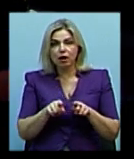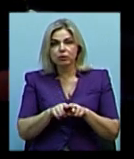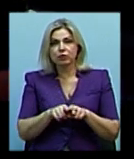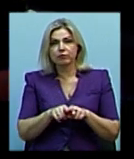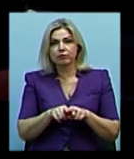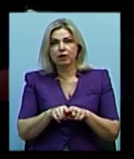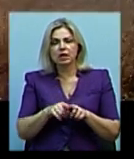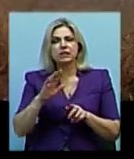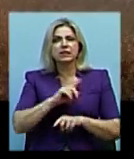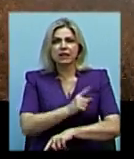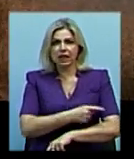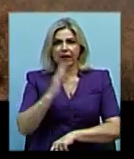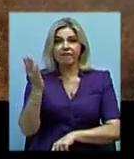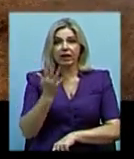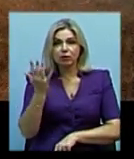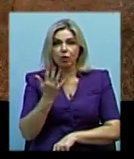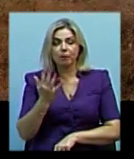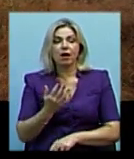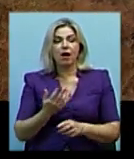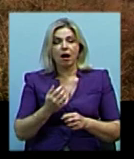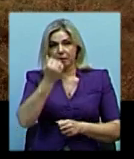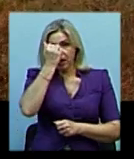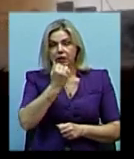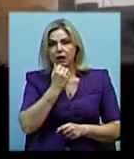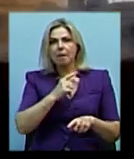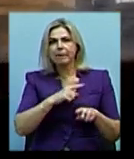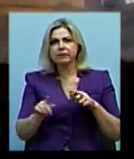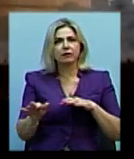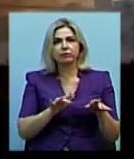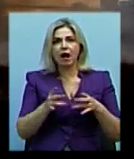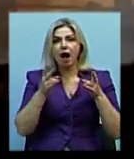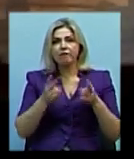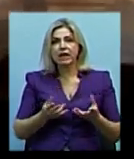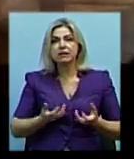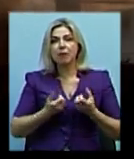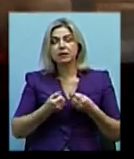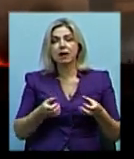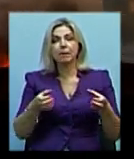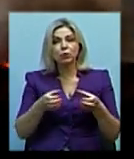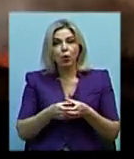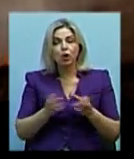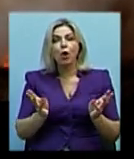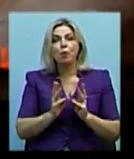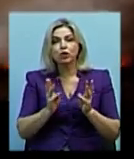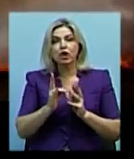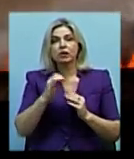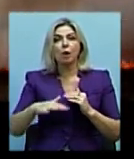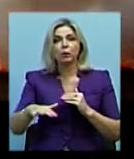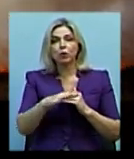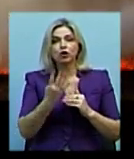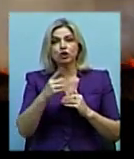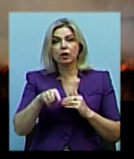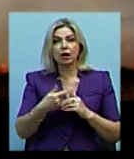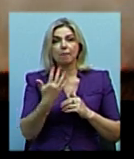а також короткочасним поривчастим вітром. Завдяки злагодженим та швидким діям аварійно-рятувальних підрозділів, пожежу на площі